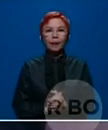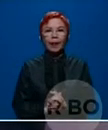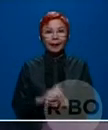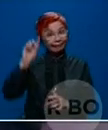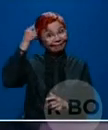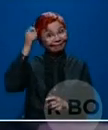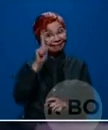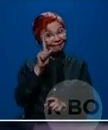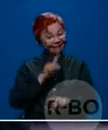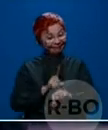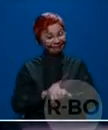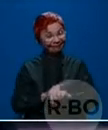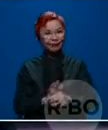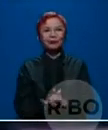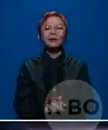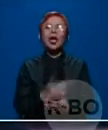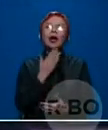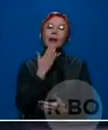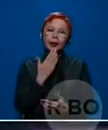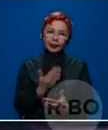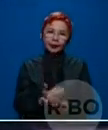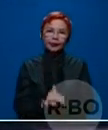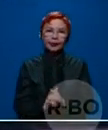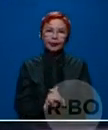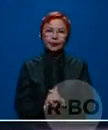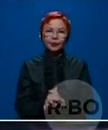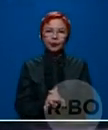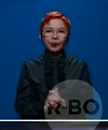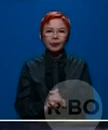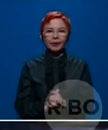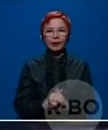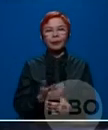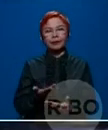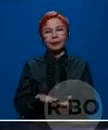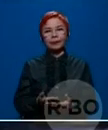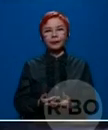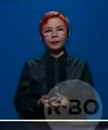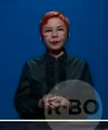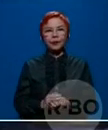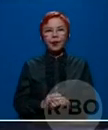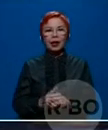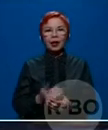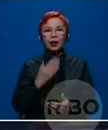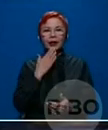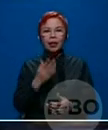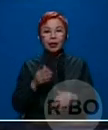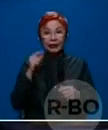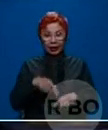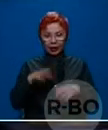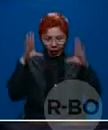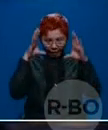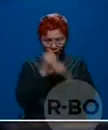1 menit eh terima kasih untuk paslon nomor 3 kita lagi fokus